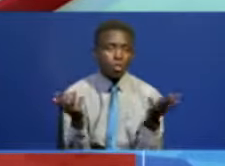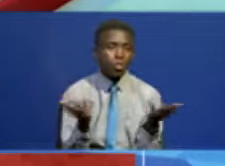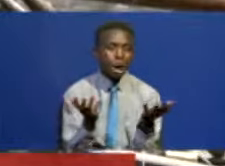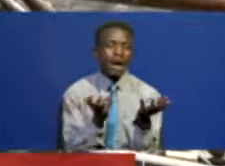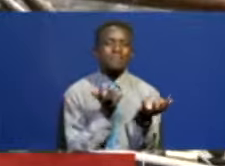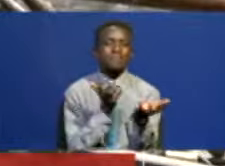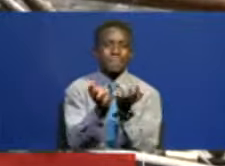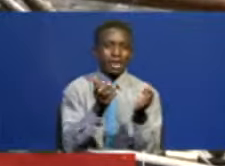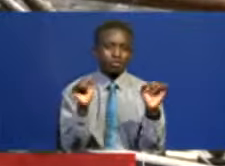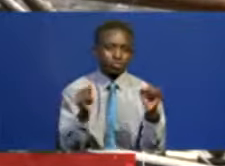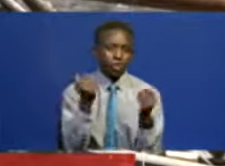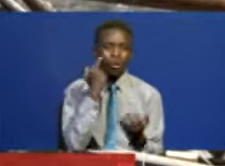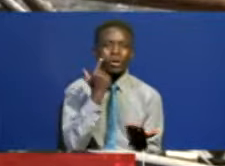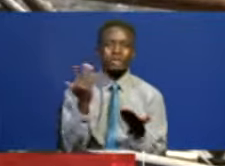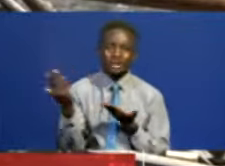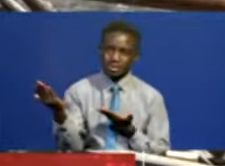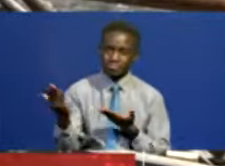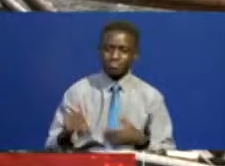biashara.